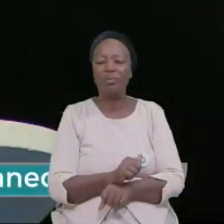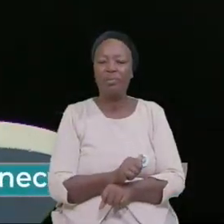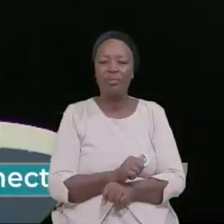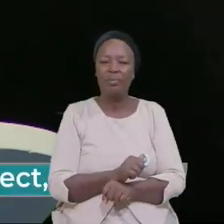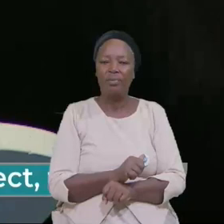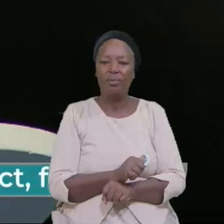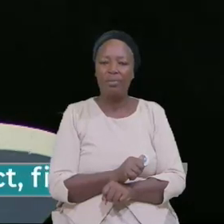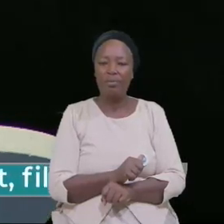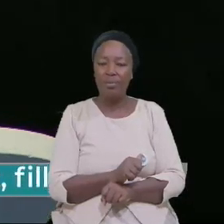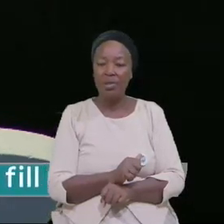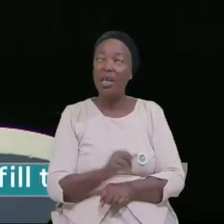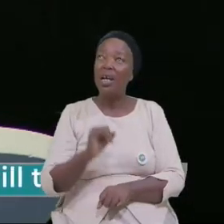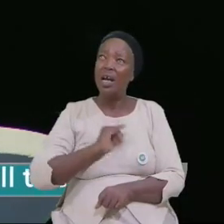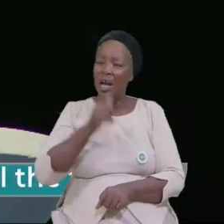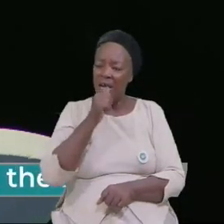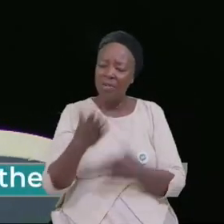Je suis là.